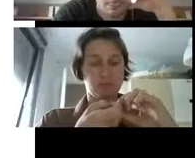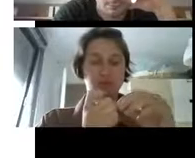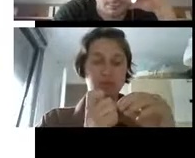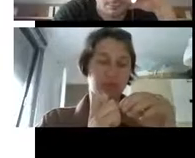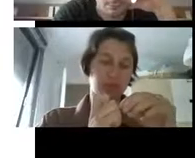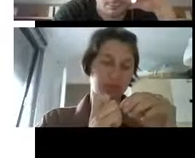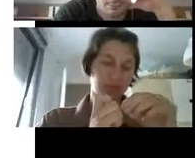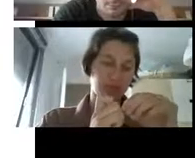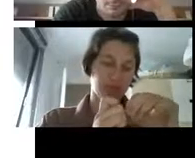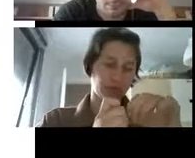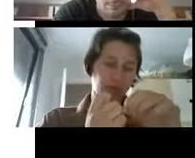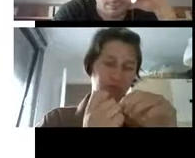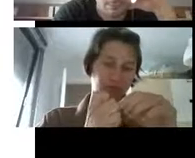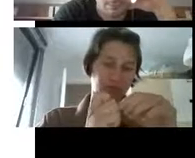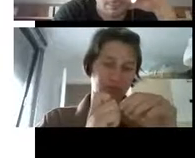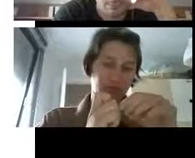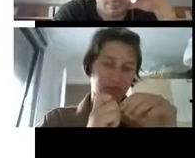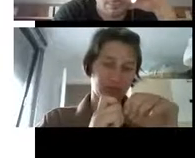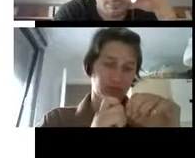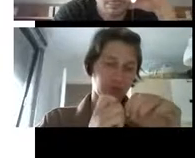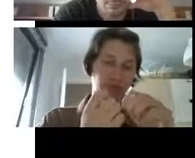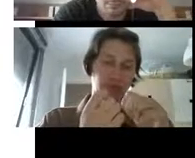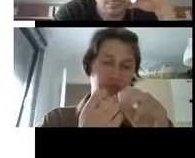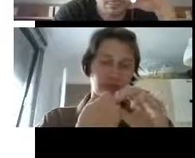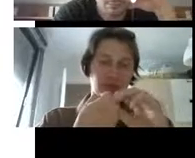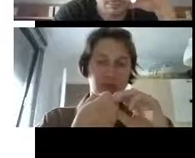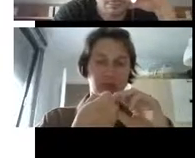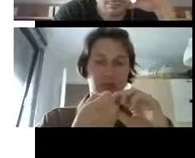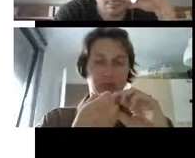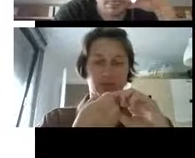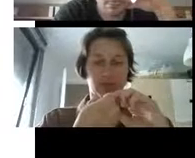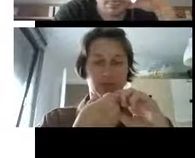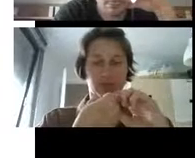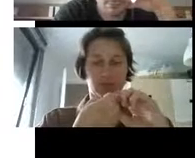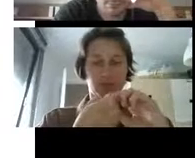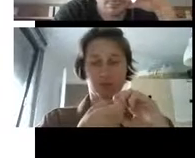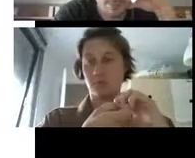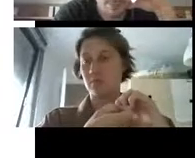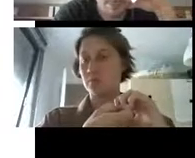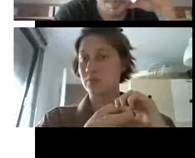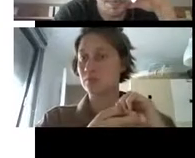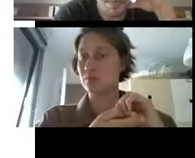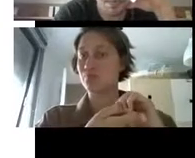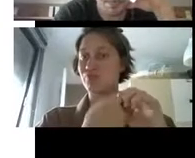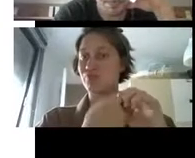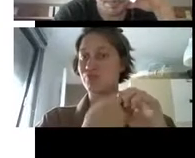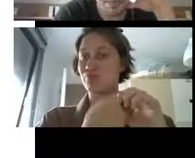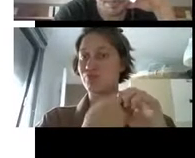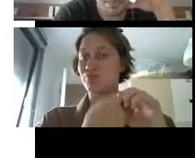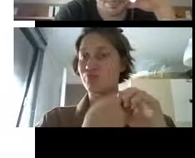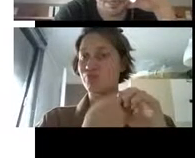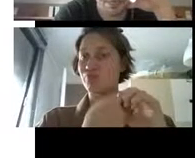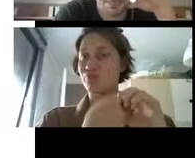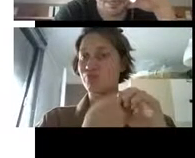instanties. Maar we raden jullie aan om daar intussen tijd nog geen strategie rond te gaan uitwerken. De focus ligt, zoals daarnet gezegd,